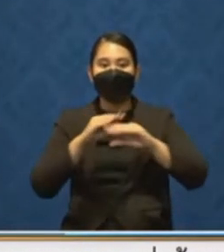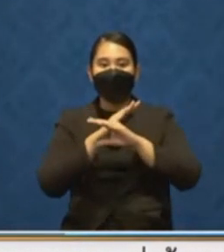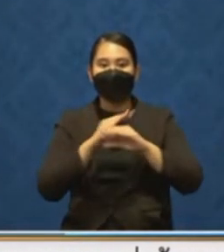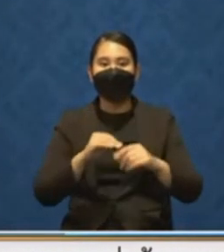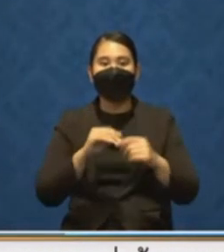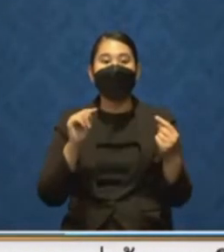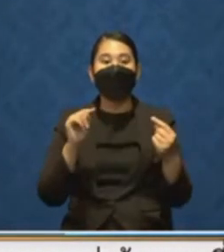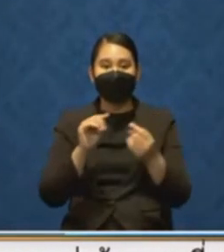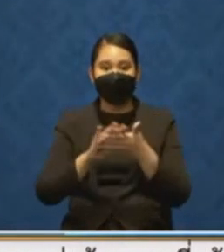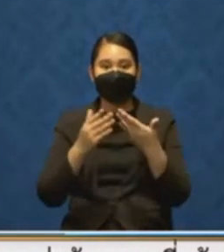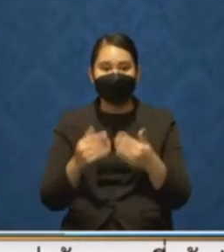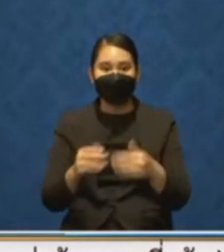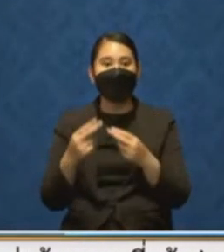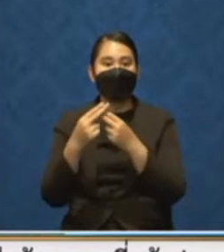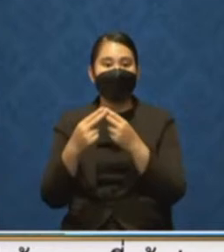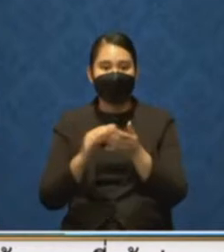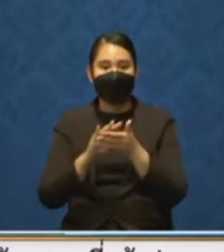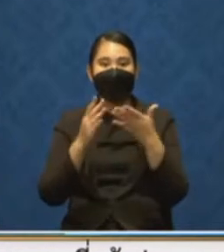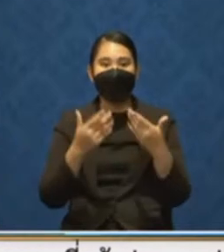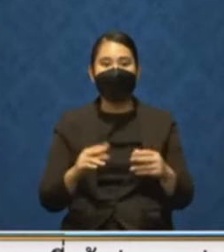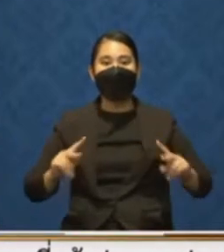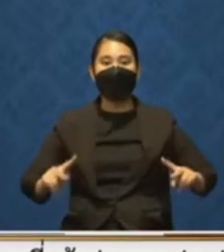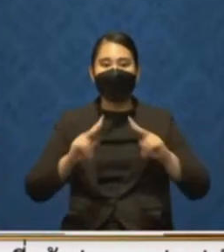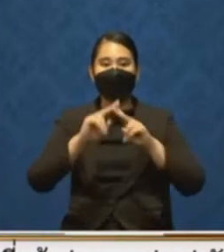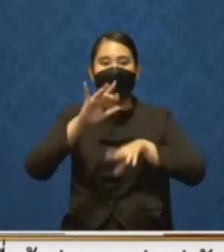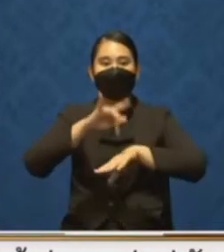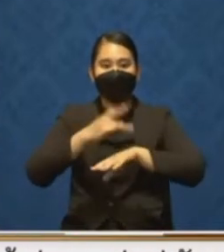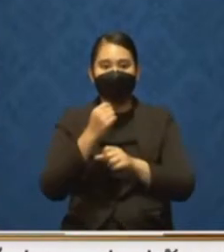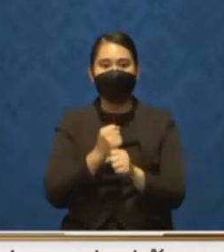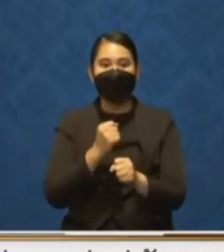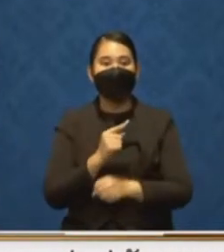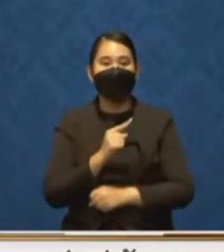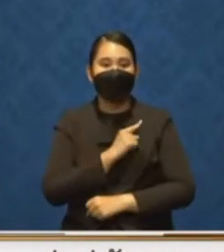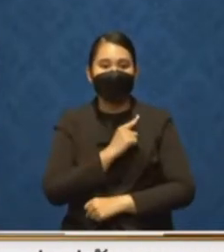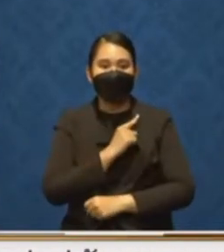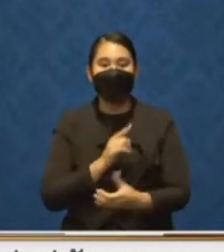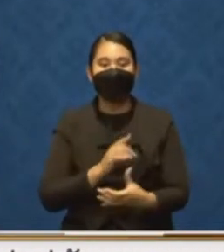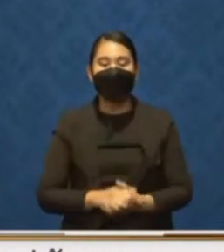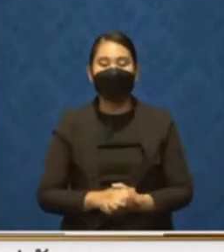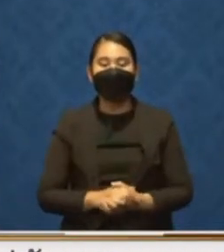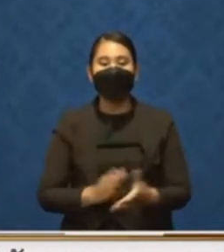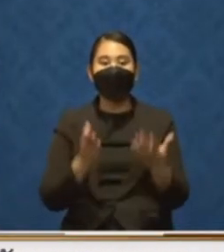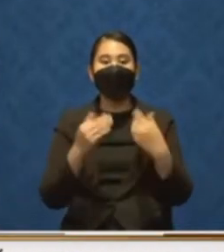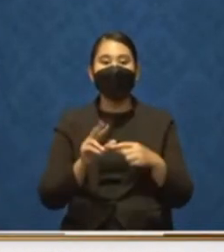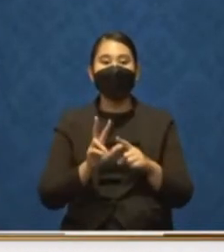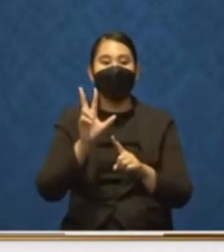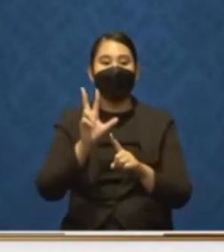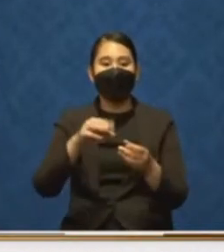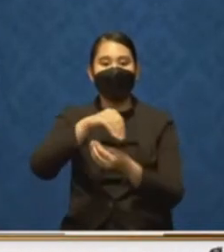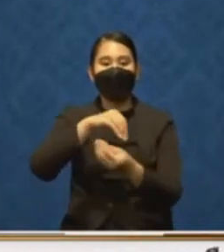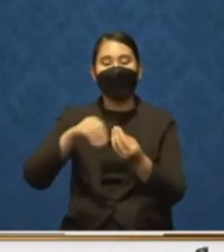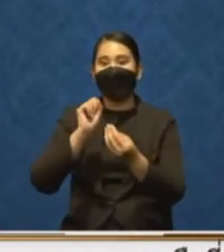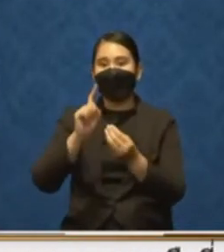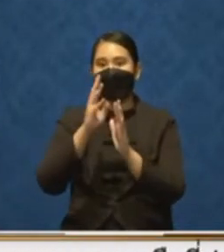สวิตเซอร์แลนด์นั้นเป็นประเทศแรกไปแล้วโดยตรงครับนะครับที่ 3มีชีวภาพถึงโรงเรียนไทย 7สีเขียว